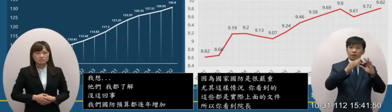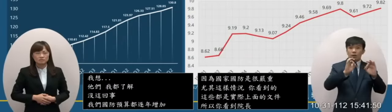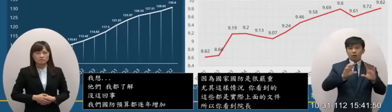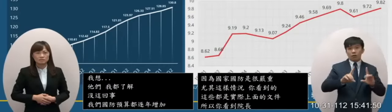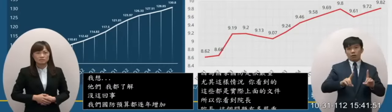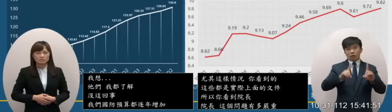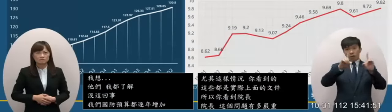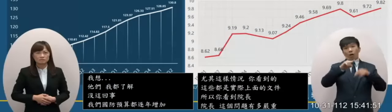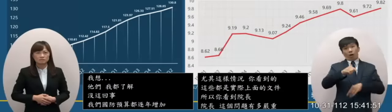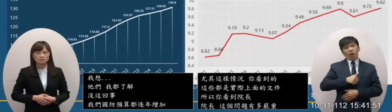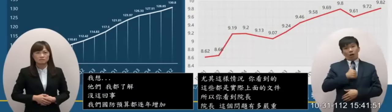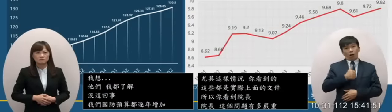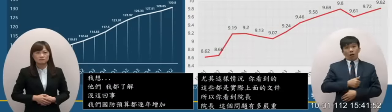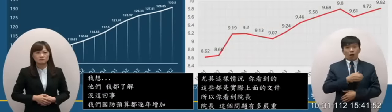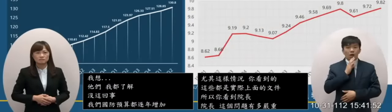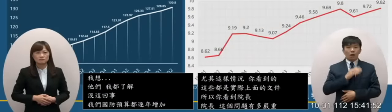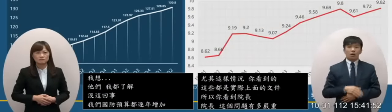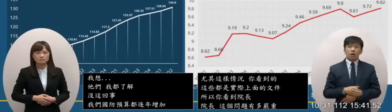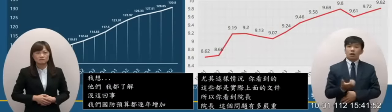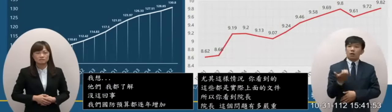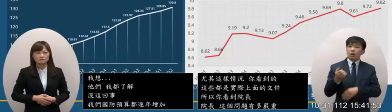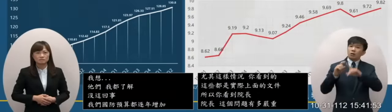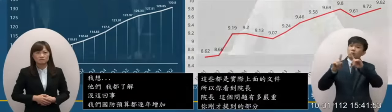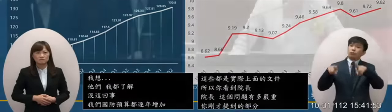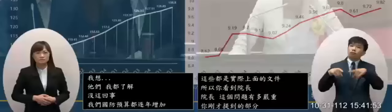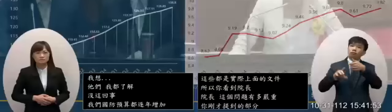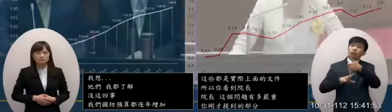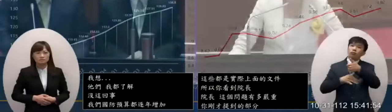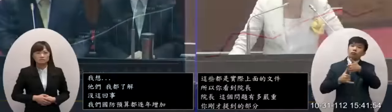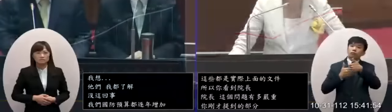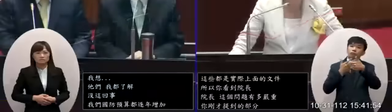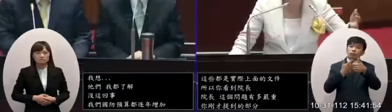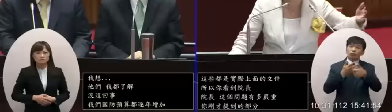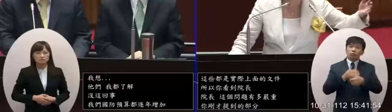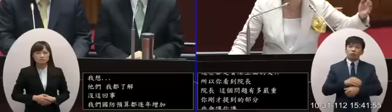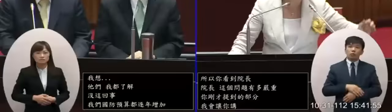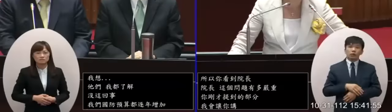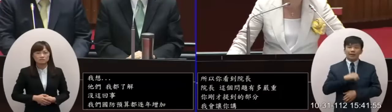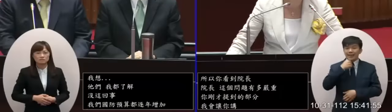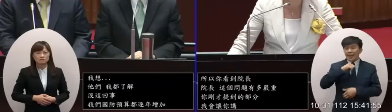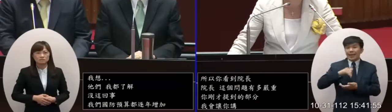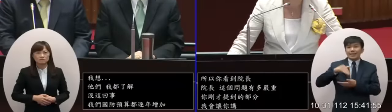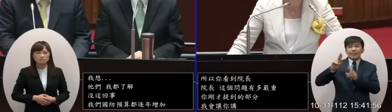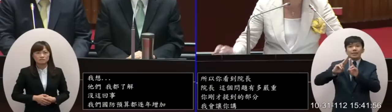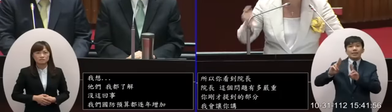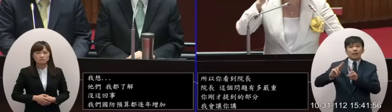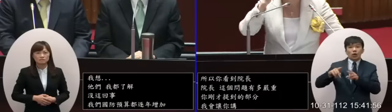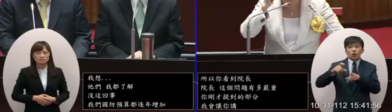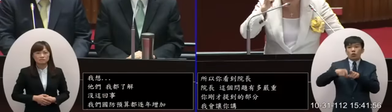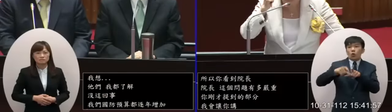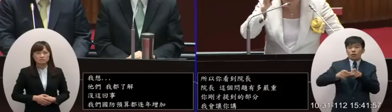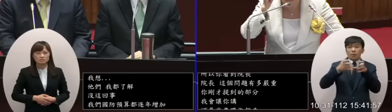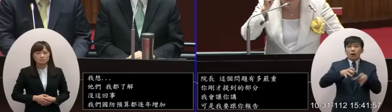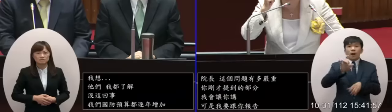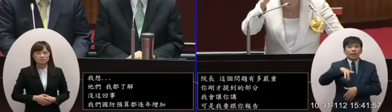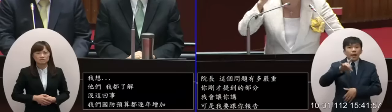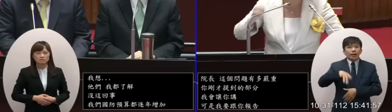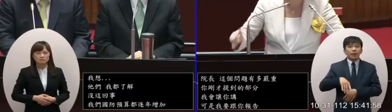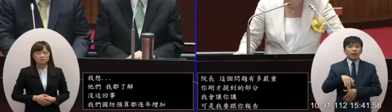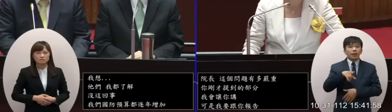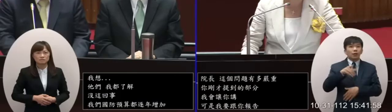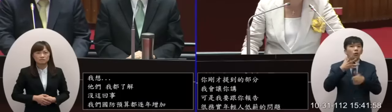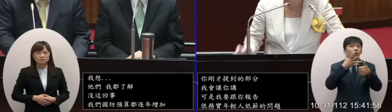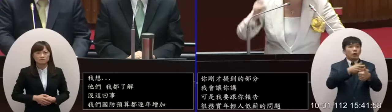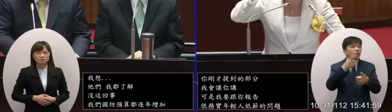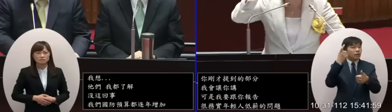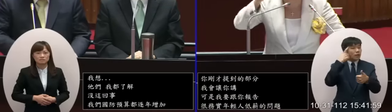总是事实吧。刚张其禄委员在这边讲的时候讲，你在台积电要迁到哪里去的时候，你脑筋有没有想